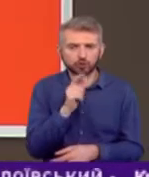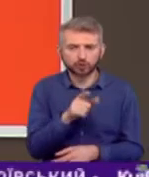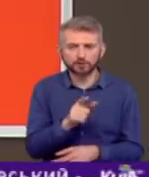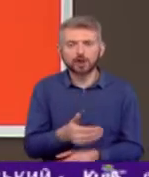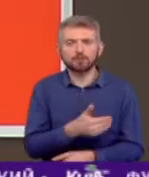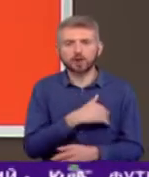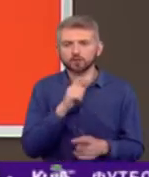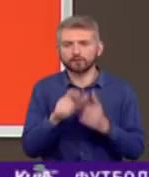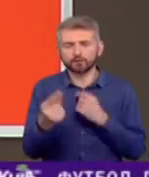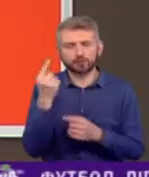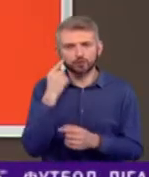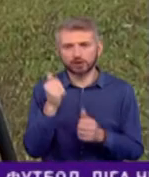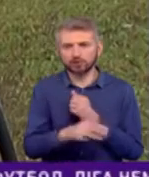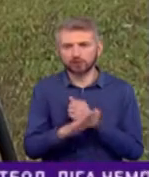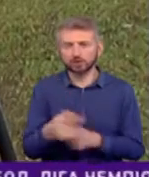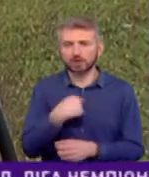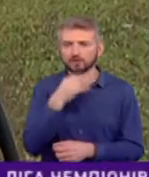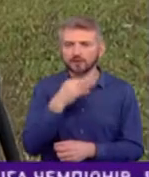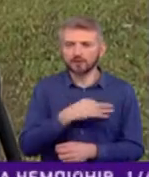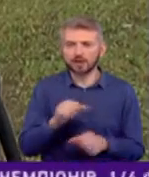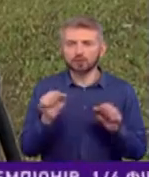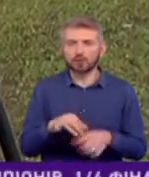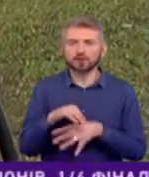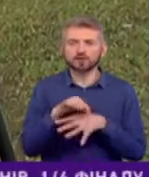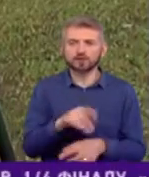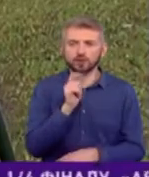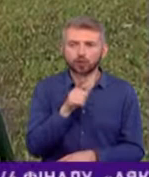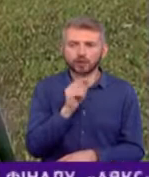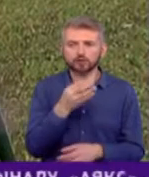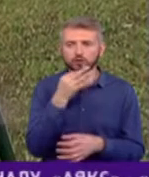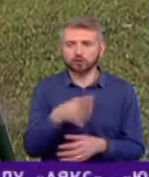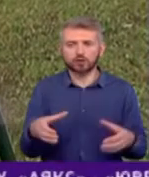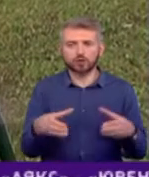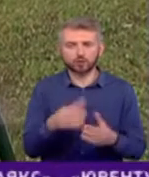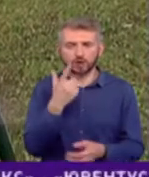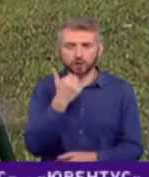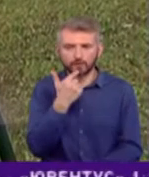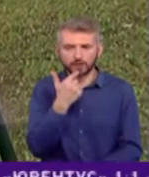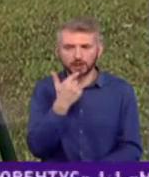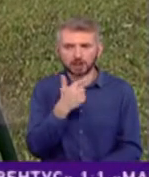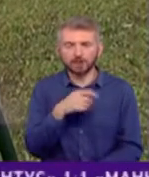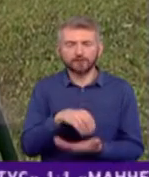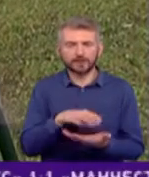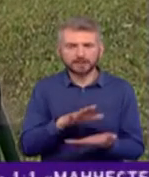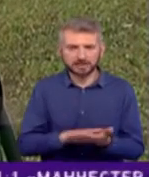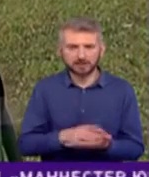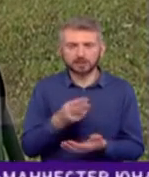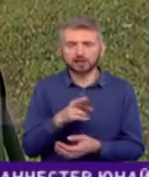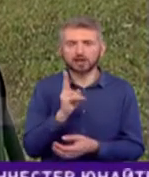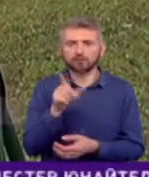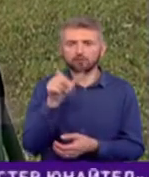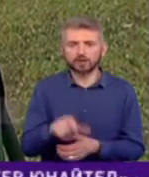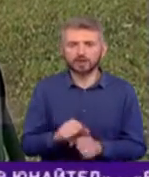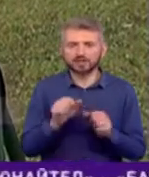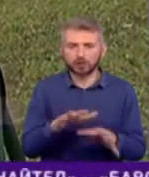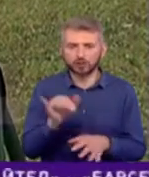бажану відповідь чує нечасто. Нам сказали, що можна приводити донорів з будь-якої групи крові, фіксувати, для кого чоловік